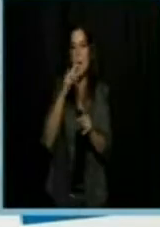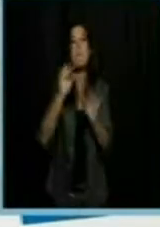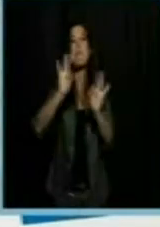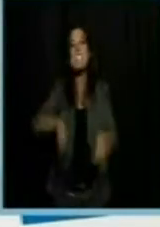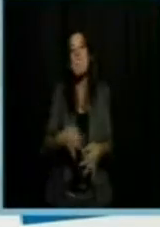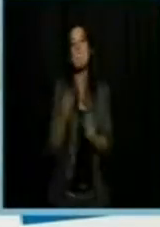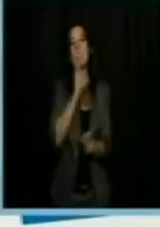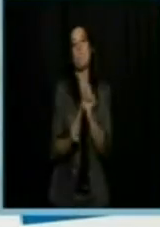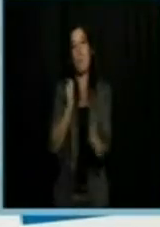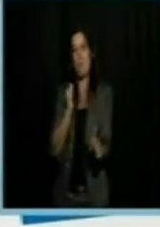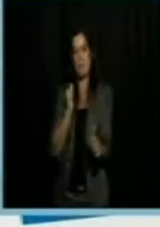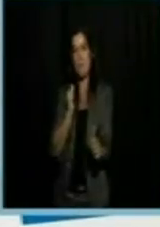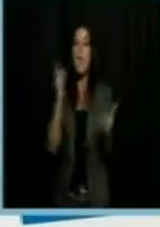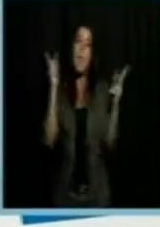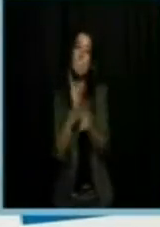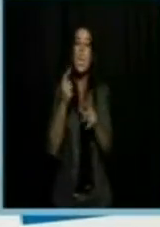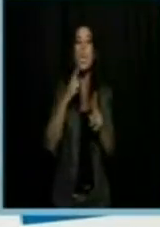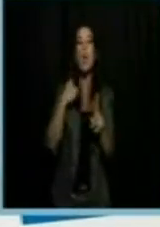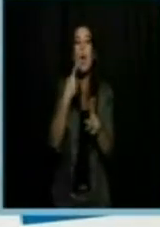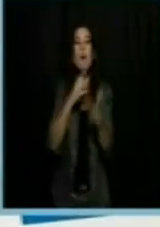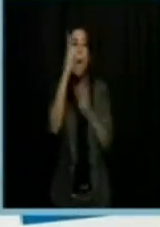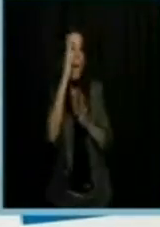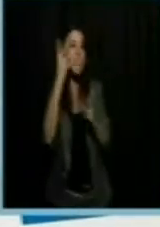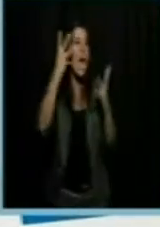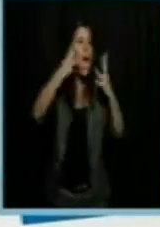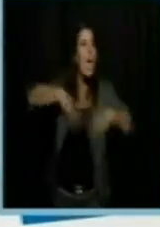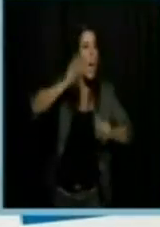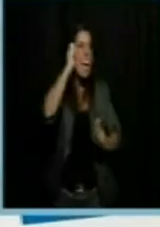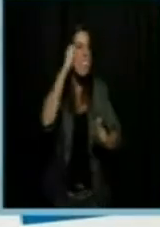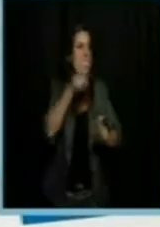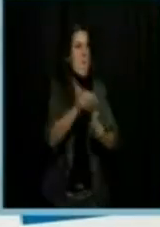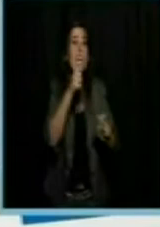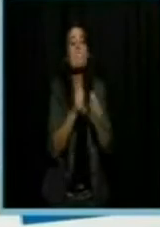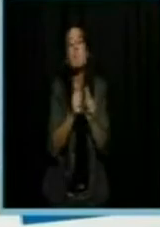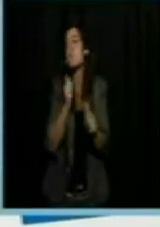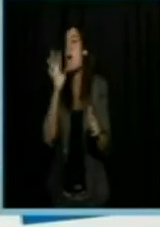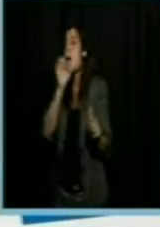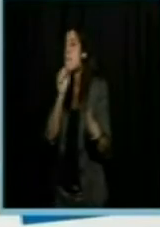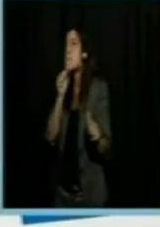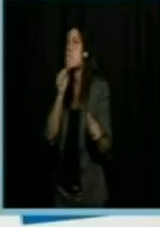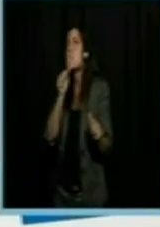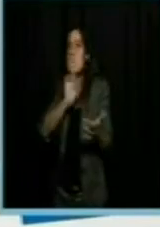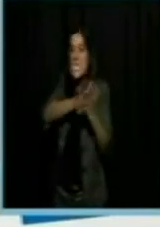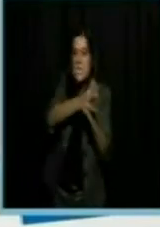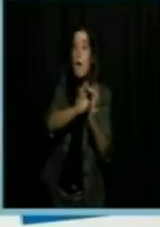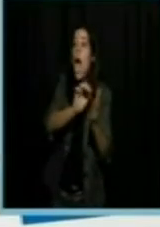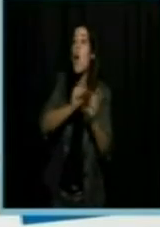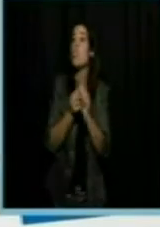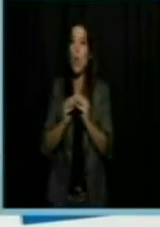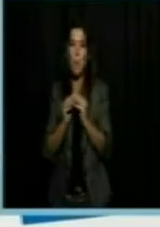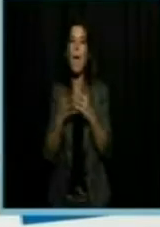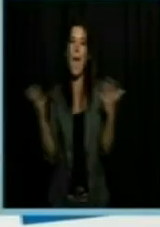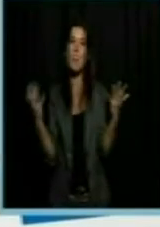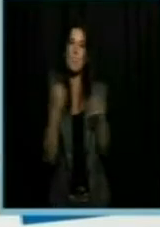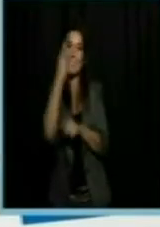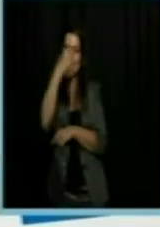Bisogna prevenire, bisogna sapere prima come contrastarla. E allora, Sallo.